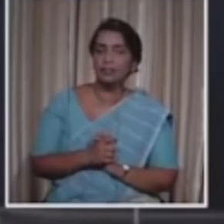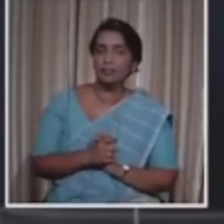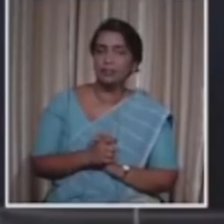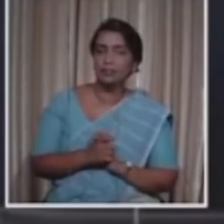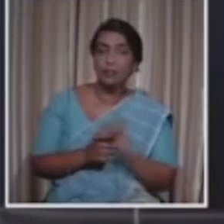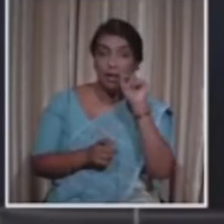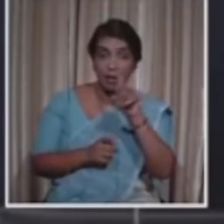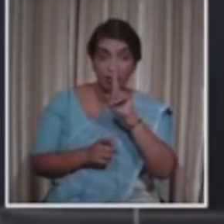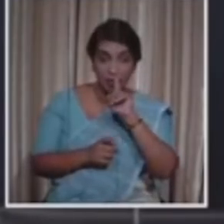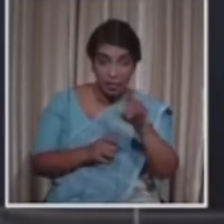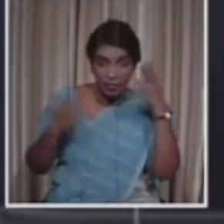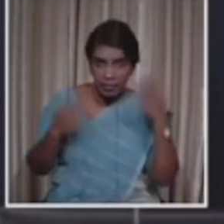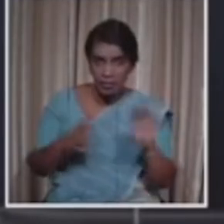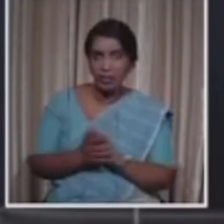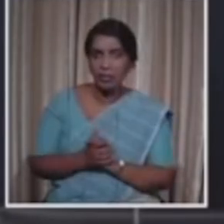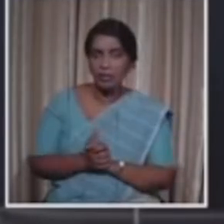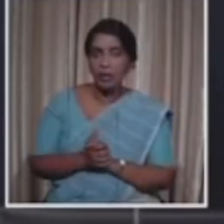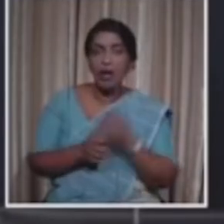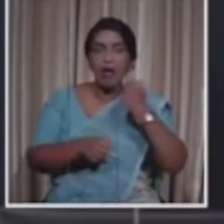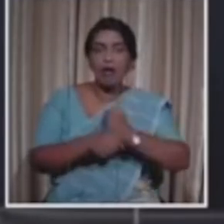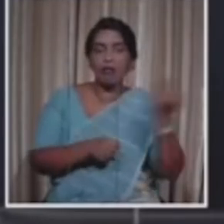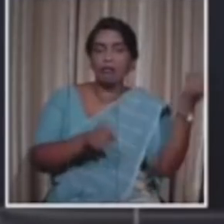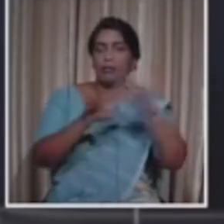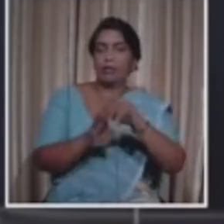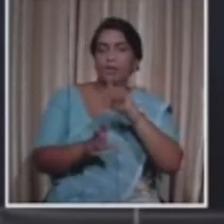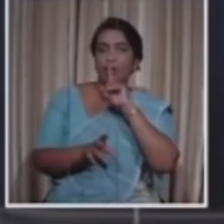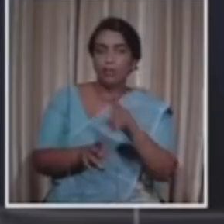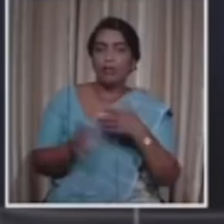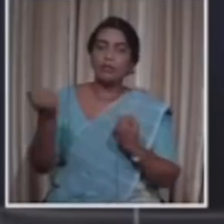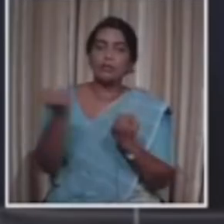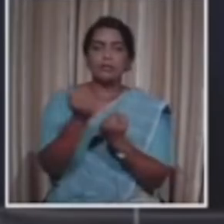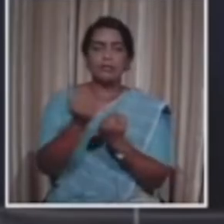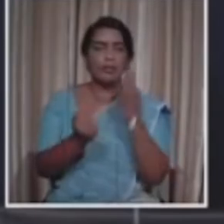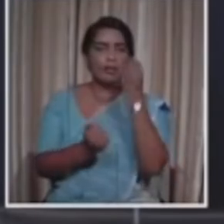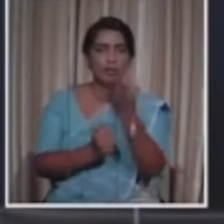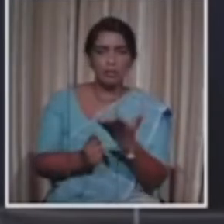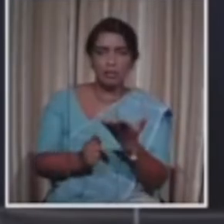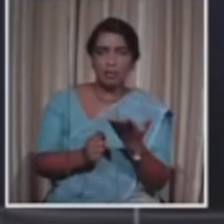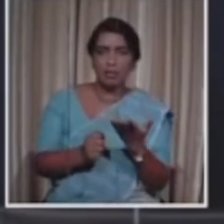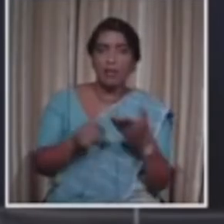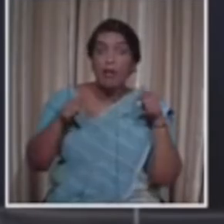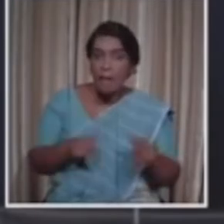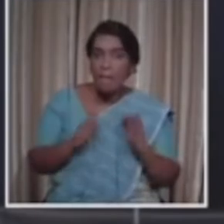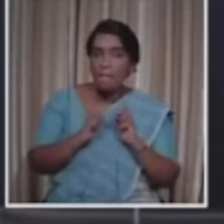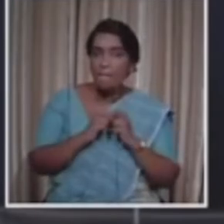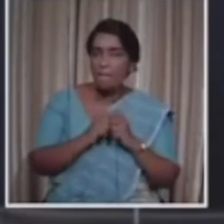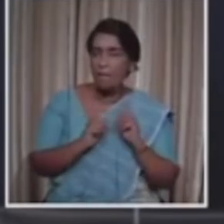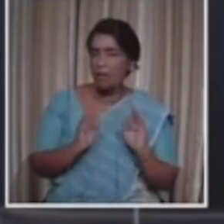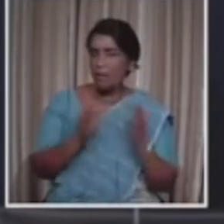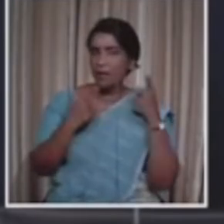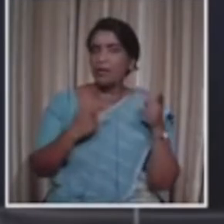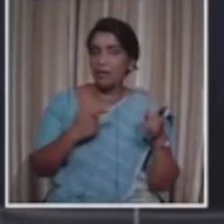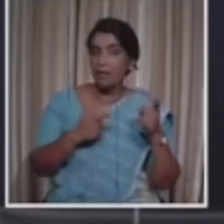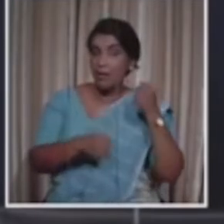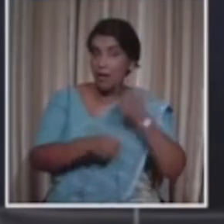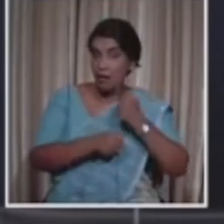නම යෝජුන වුණා. පස්සේ ආණ්ඩු පක්ෂෙන් නැගිටලා කිව්වා සහයෝගය දෙනවයි කියලා. මෙතන තමයි අරුබුදේ මතුනේ. මොකද